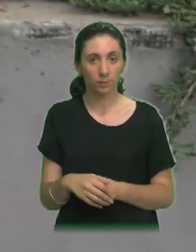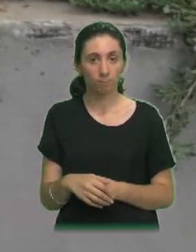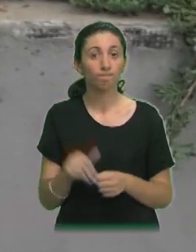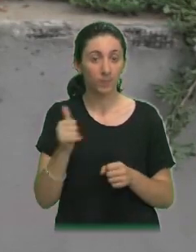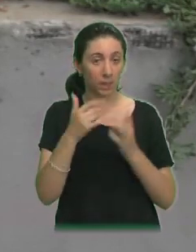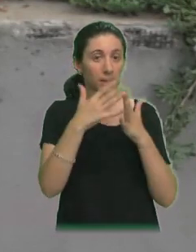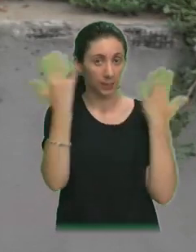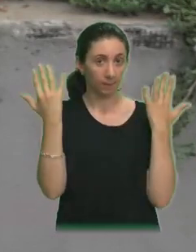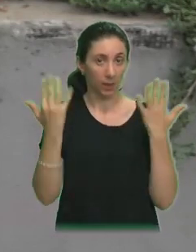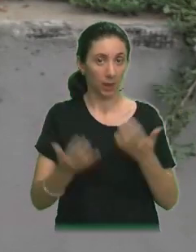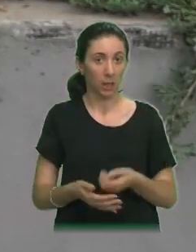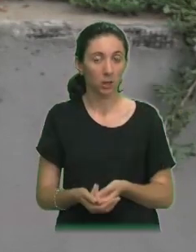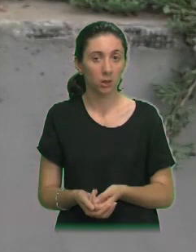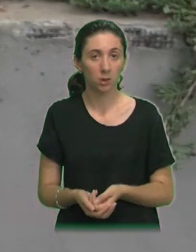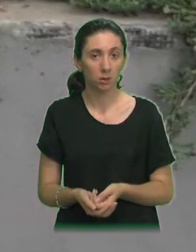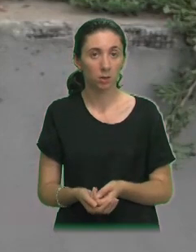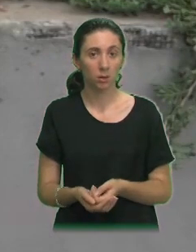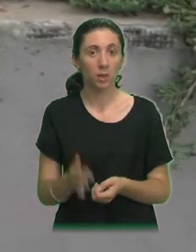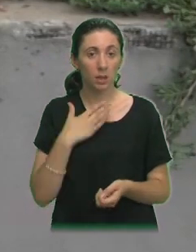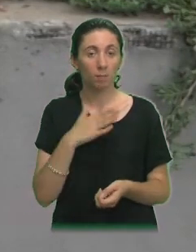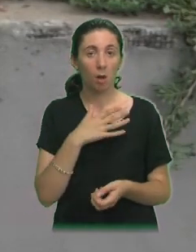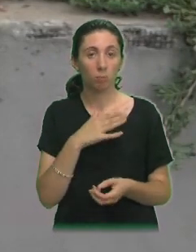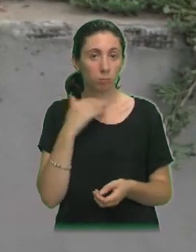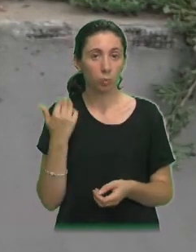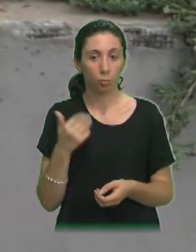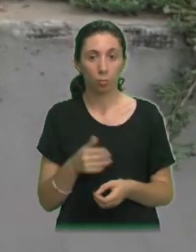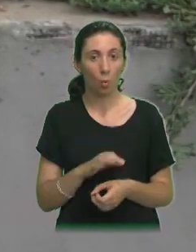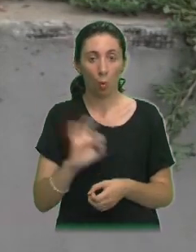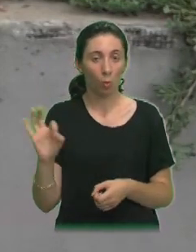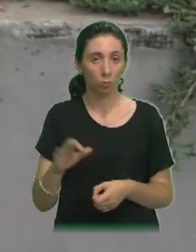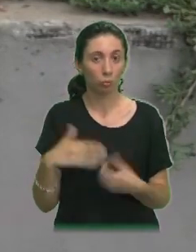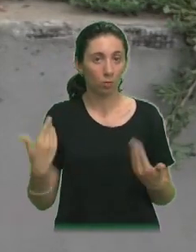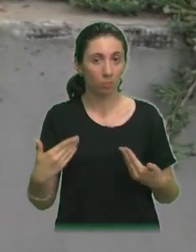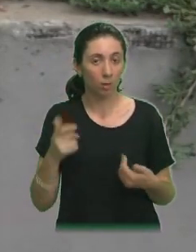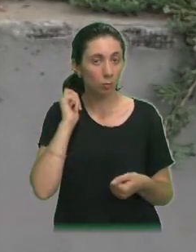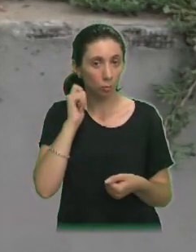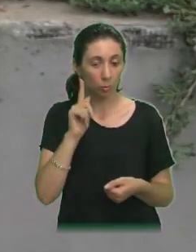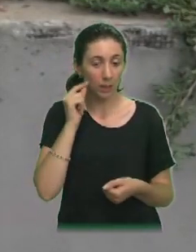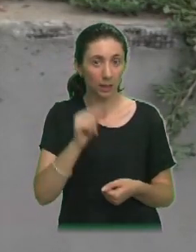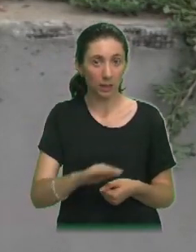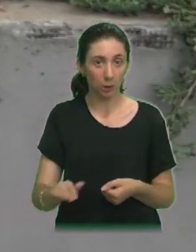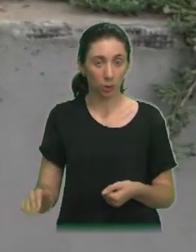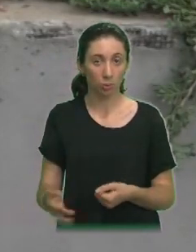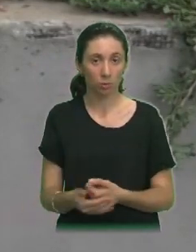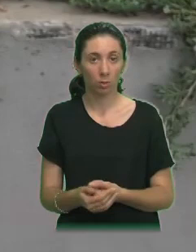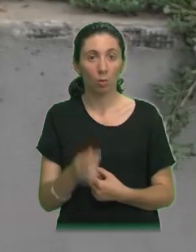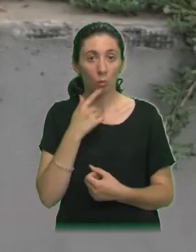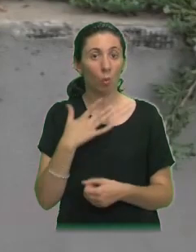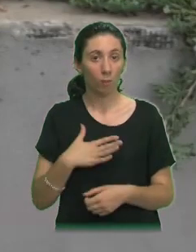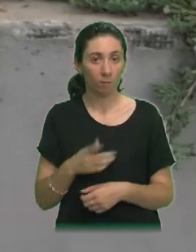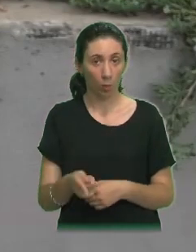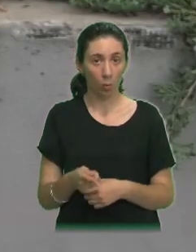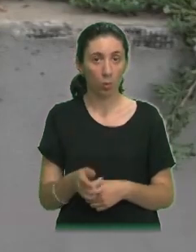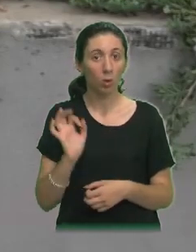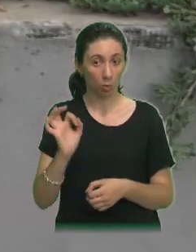puno fantastičnih mladih curica i dečkića koji to vole i dobro im ide, ali savez